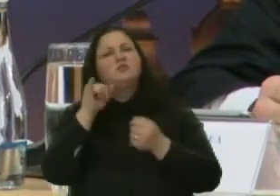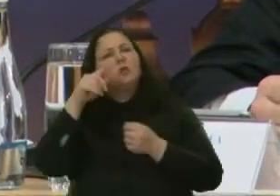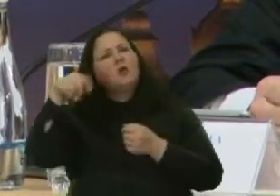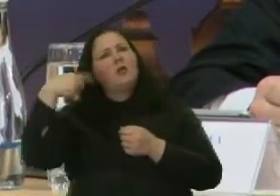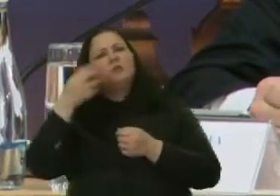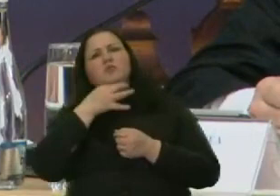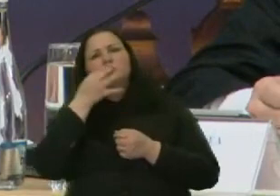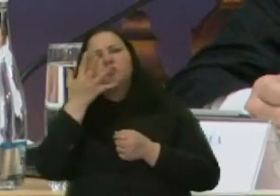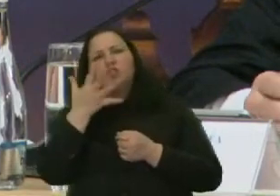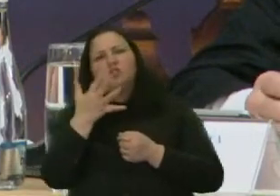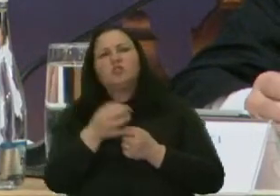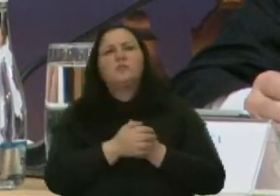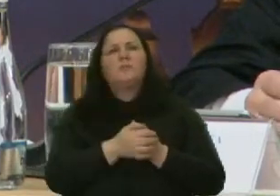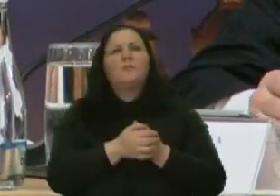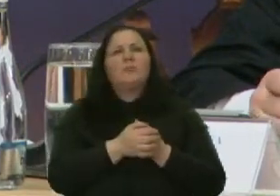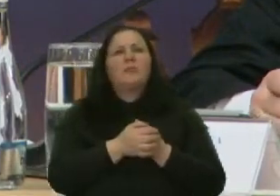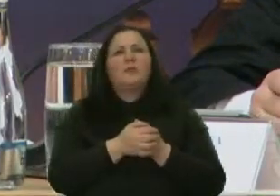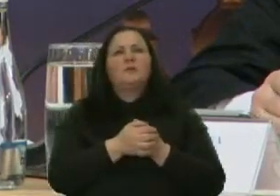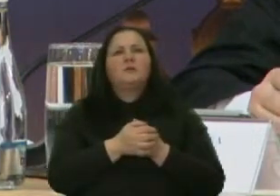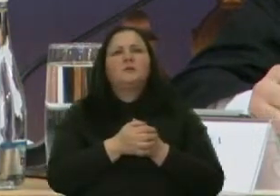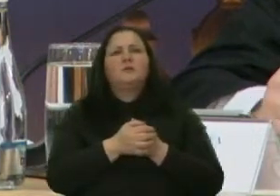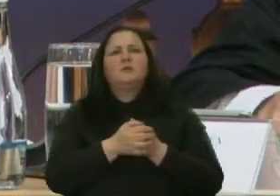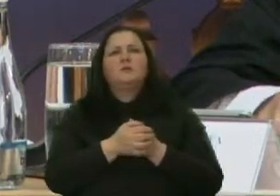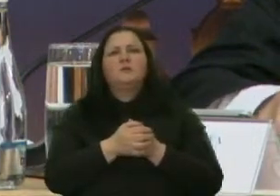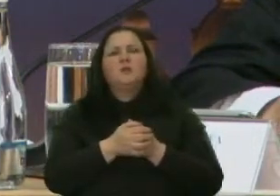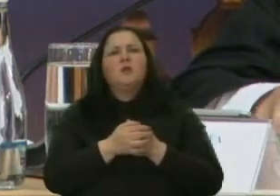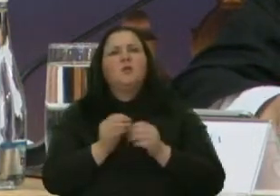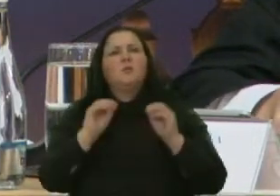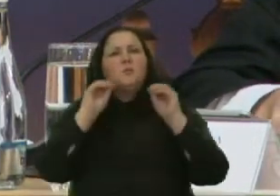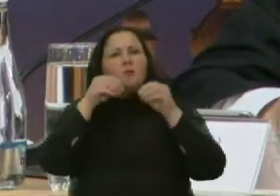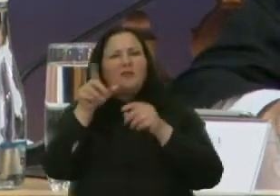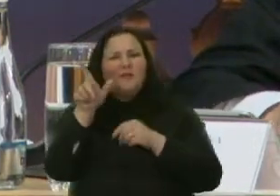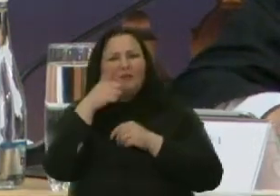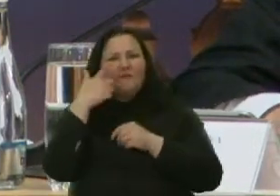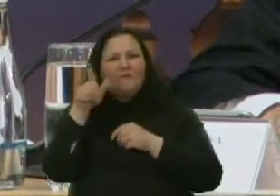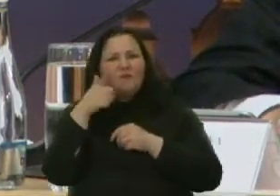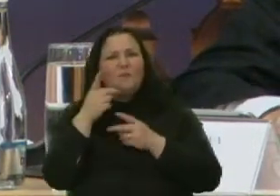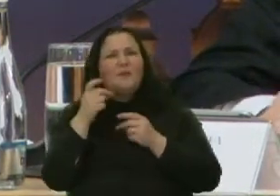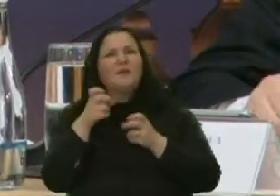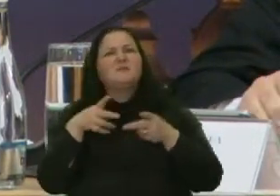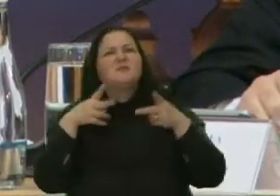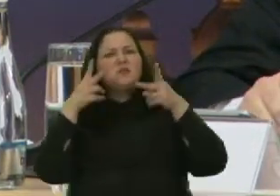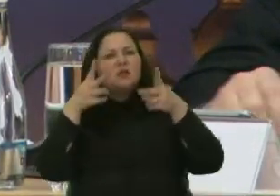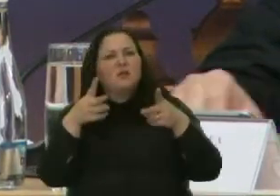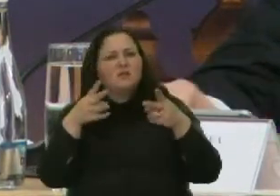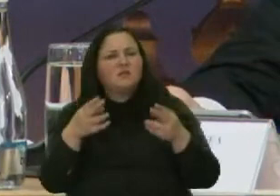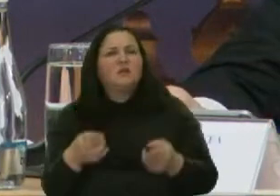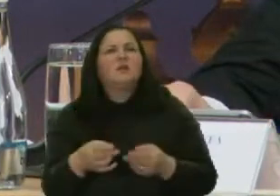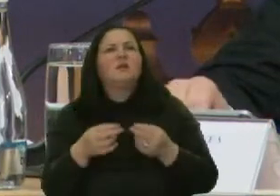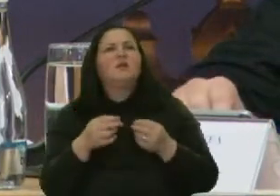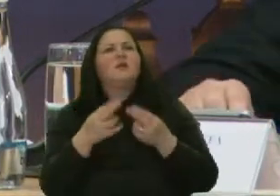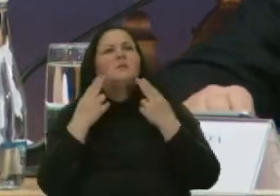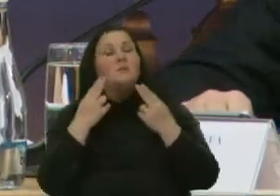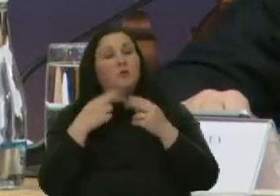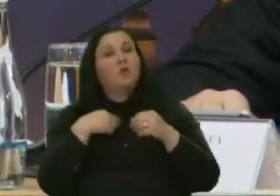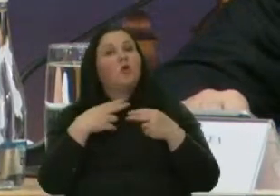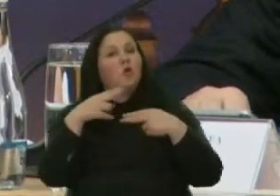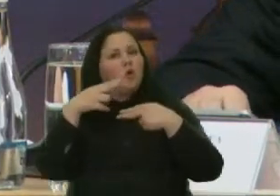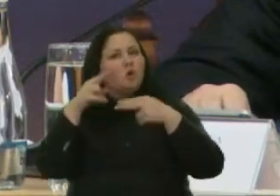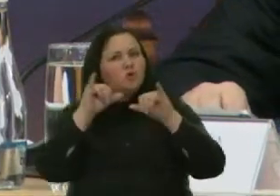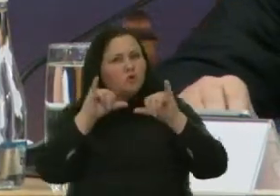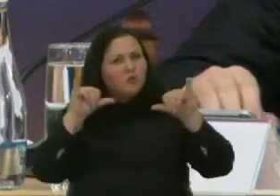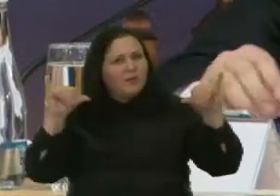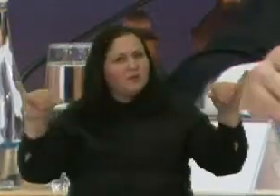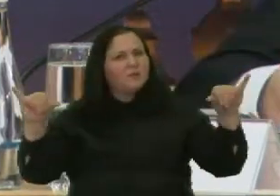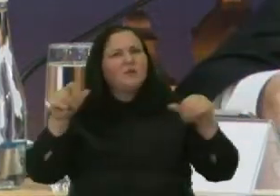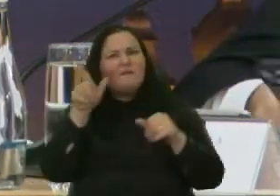propuneri ă montarea de camere video pe bulevardele principale continuăm extinderea montării acestui sistem de